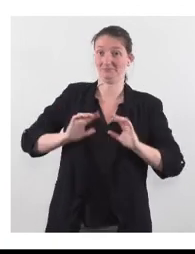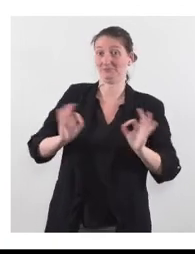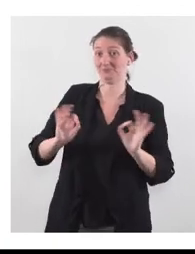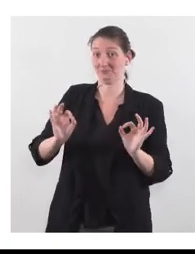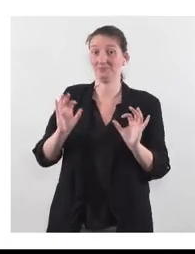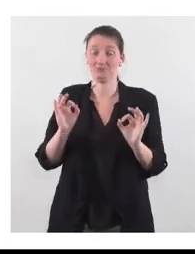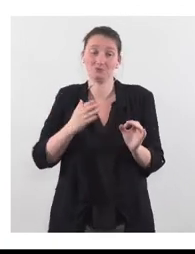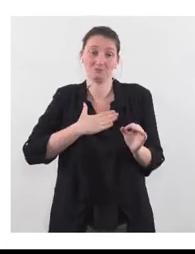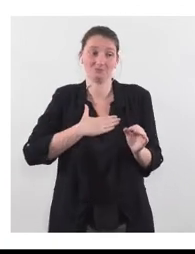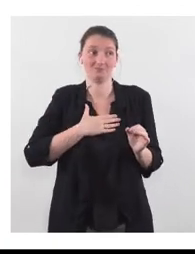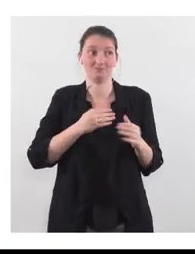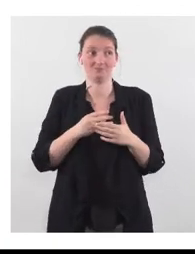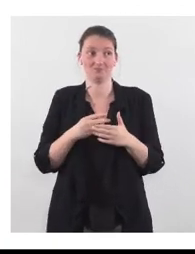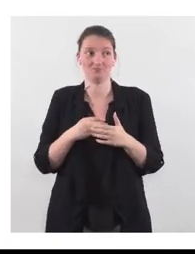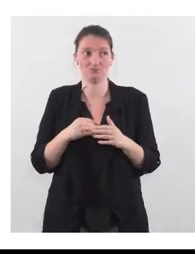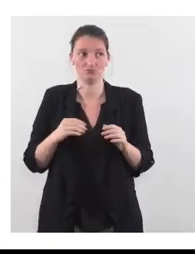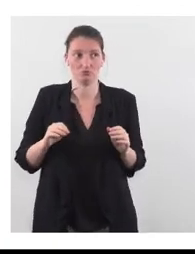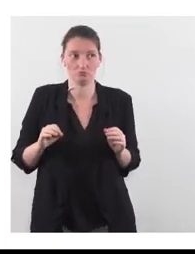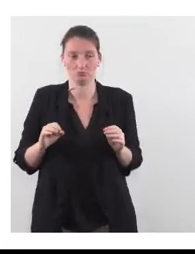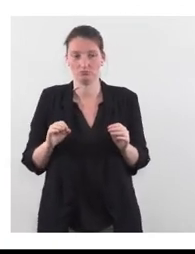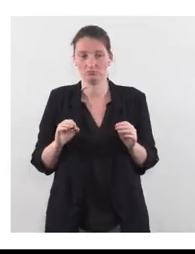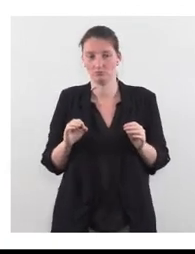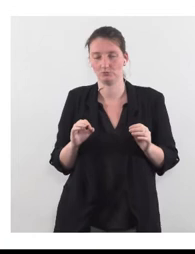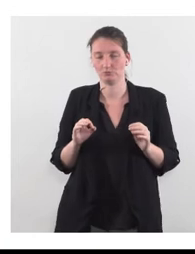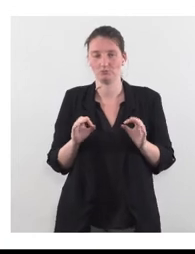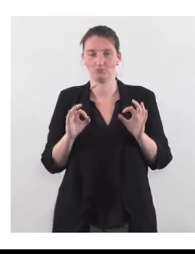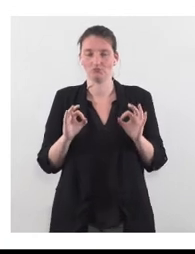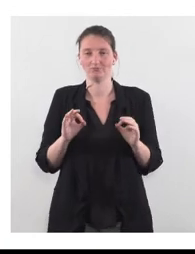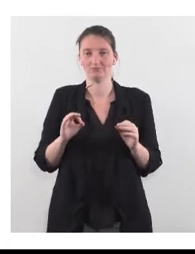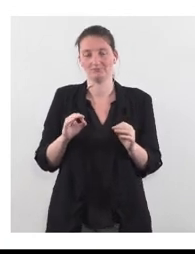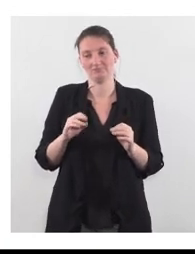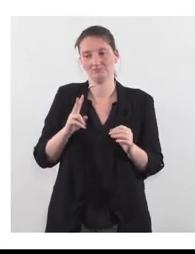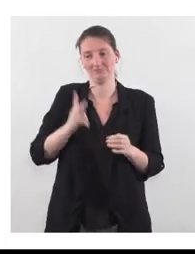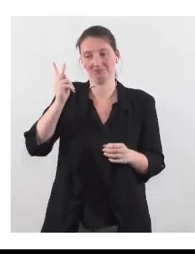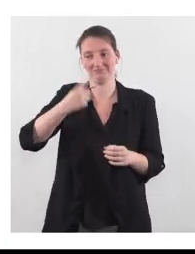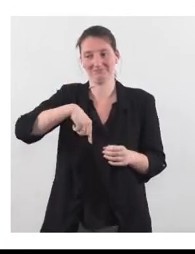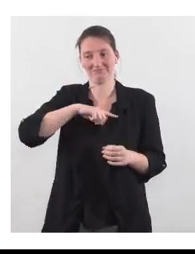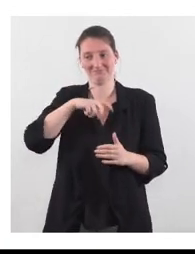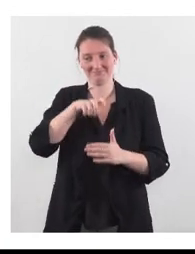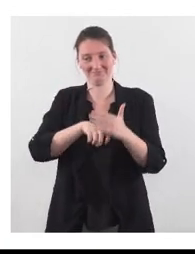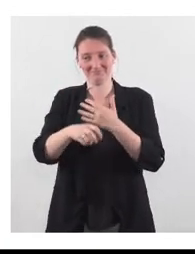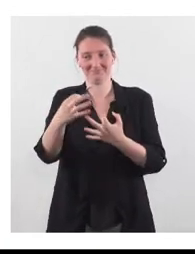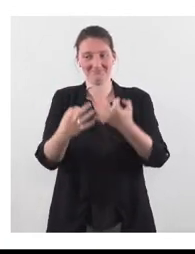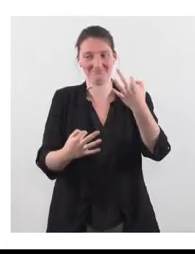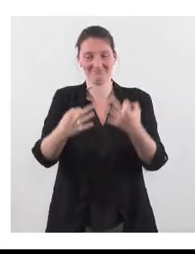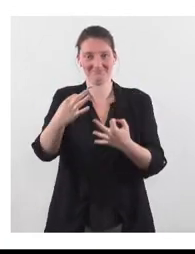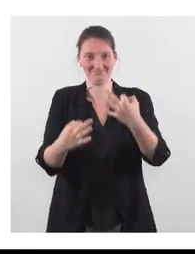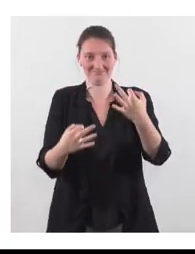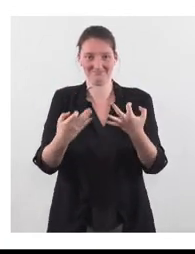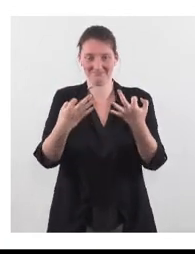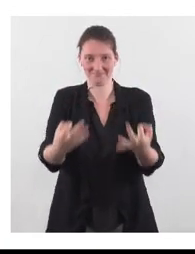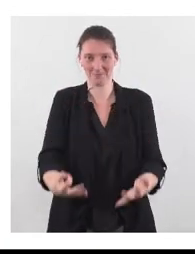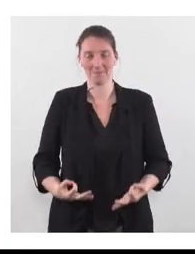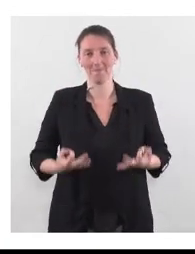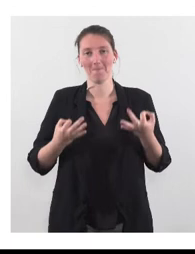Nous allons vers les tribunaux ordinaires dans des cas civils. Nous n'avons pas tout ce que vous